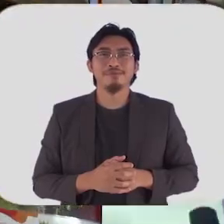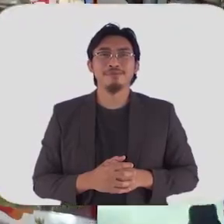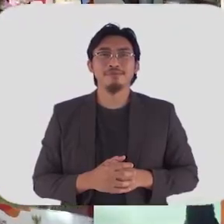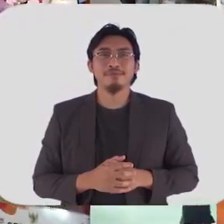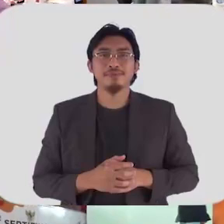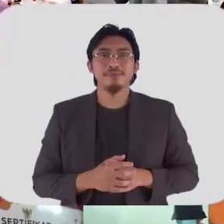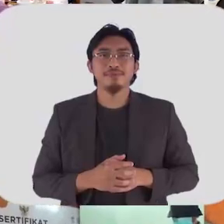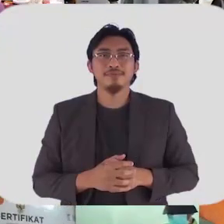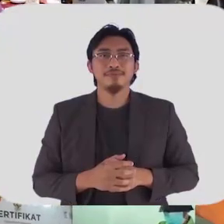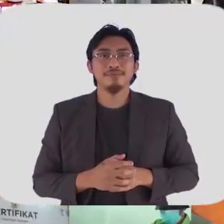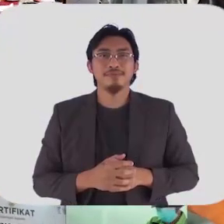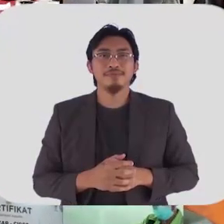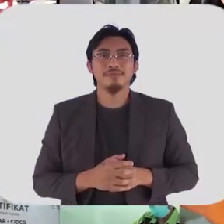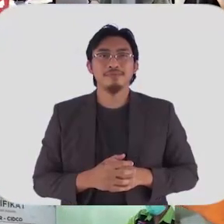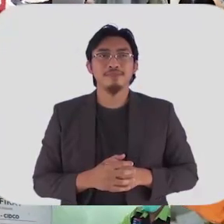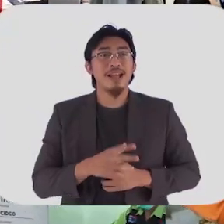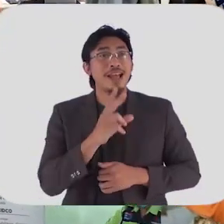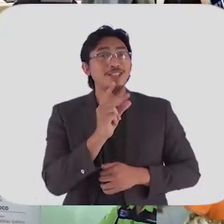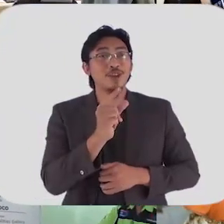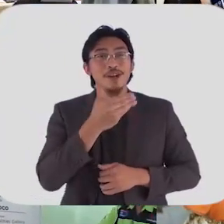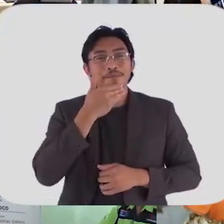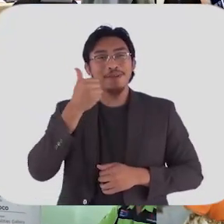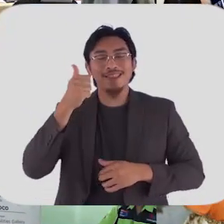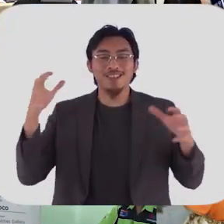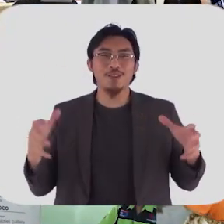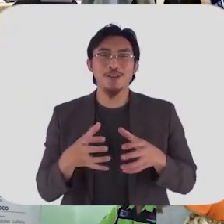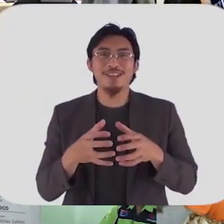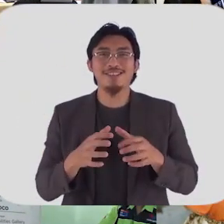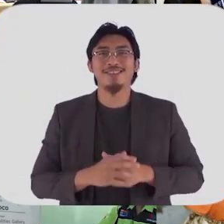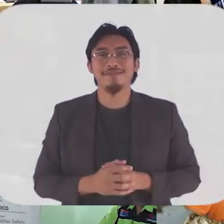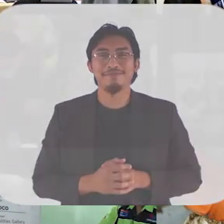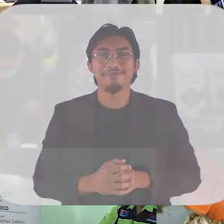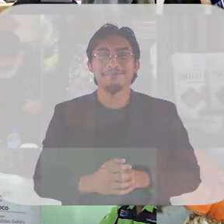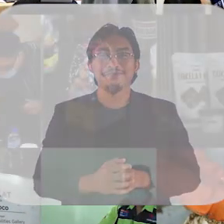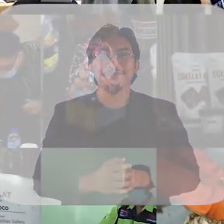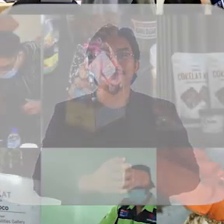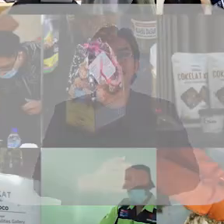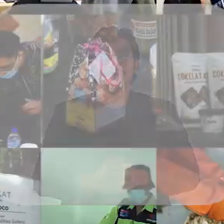Restore Better Together.